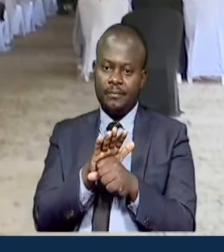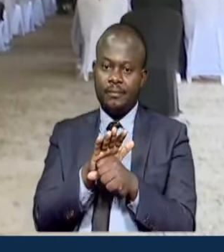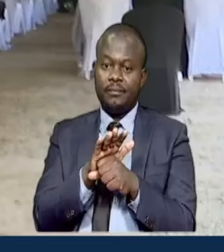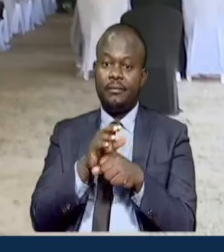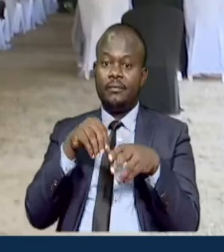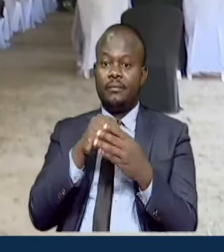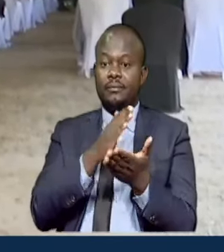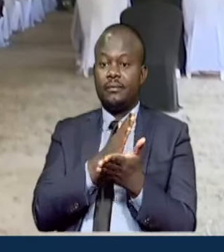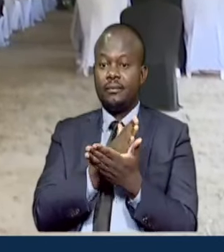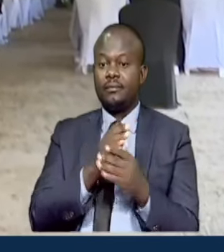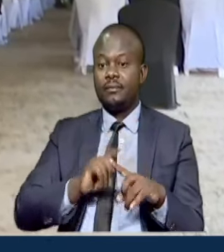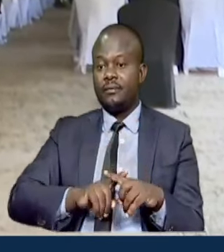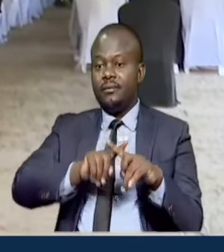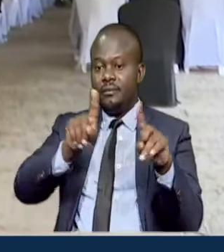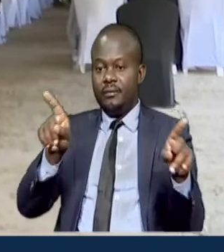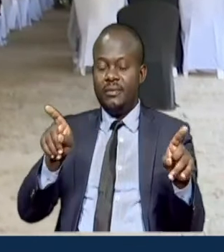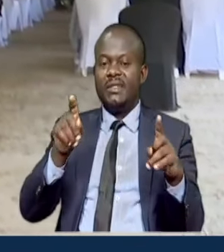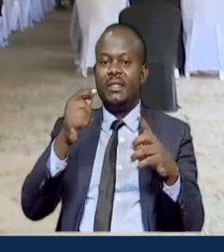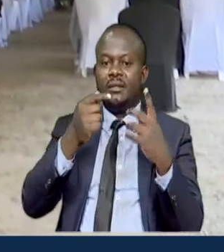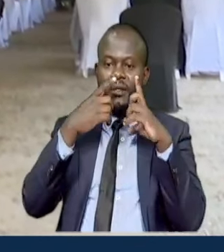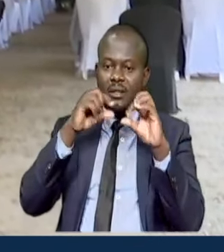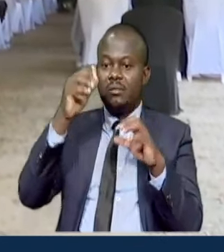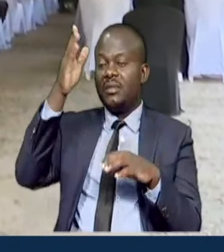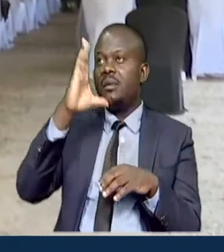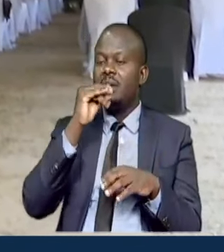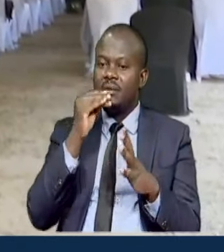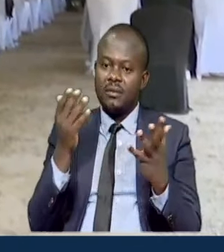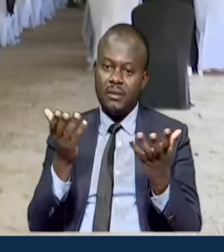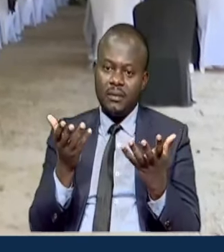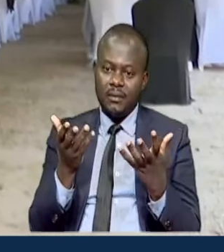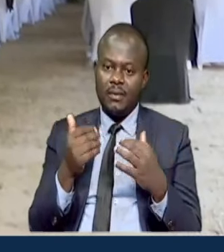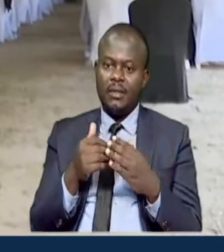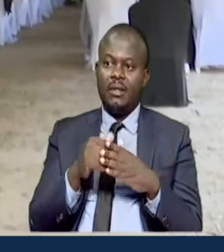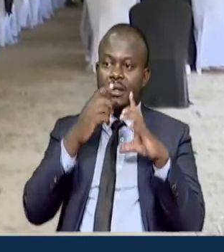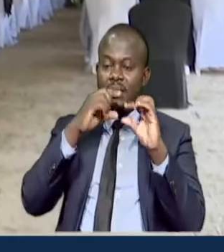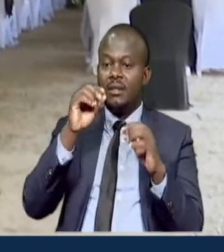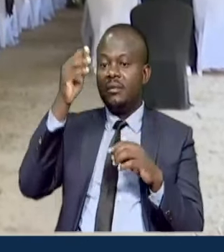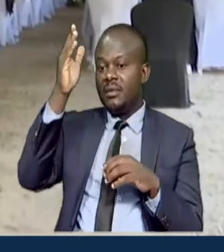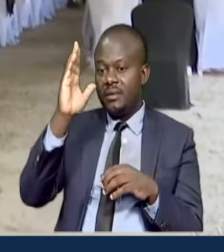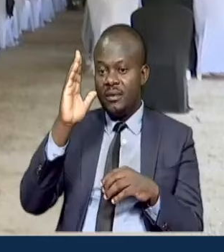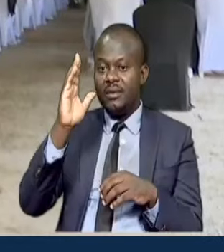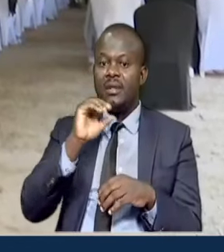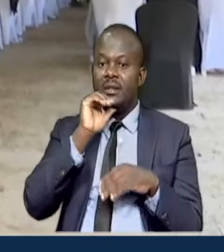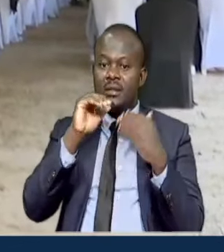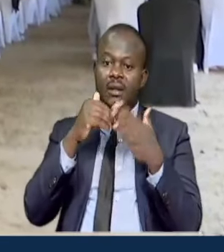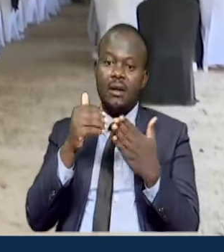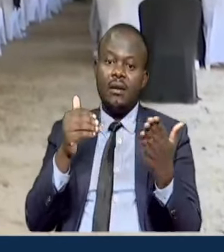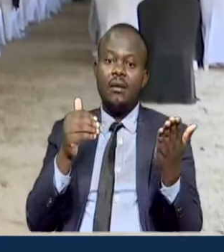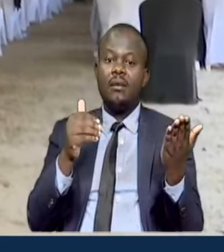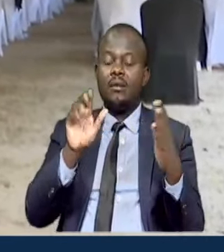mu by'ukuri banyuranyije n'iby'ijambo ry'Imana rivuga. Ijambo ry'Imana ntabwo